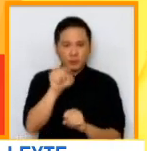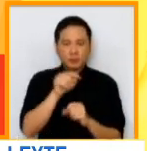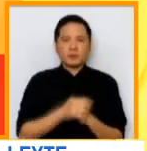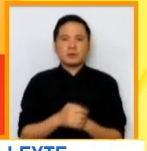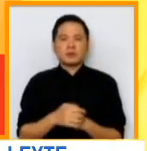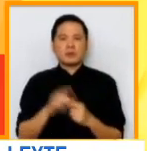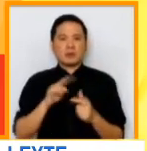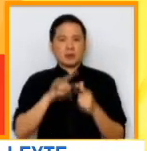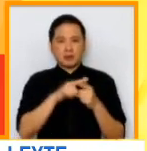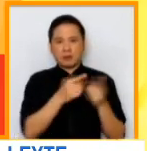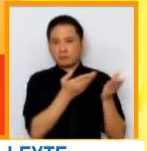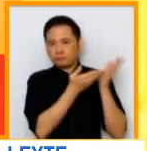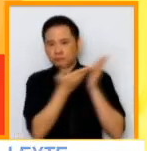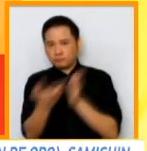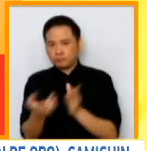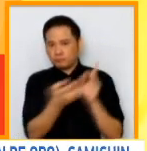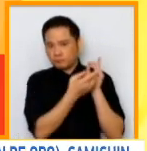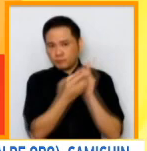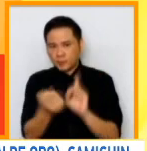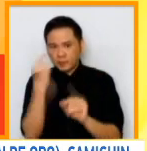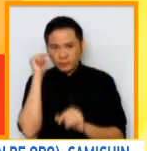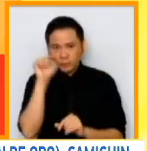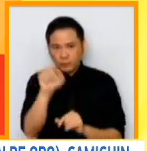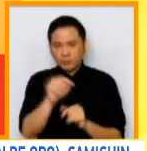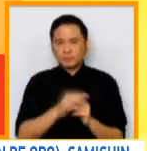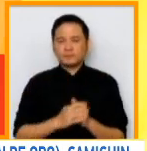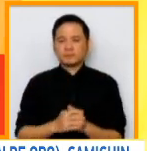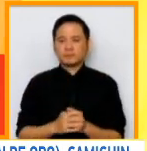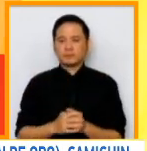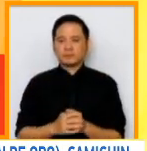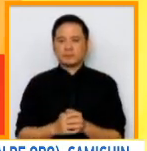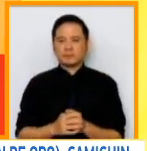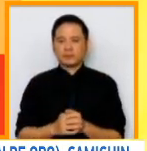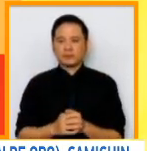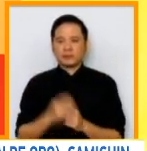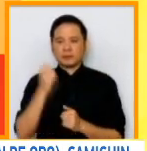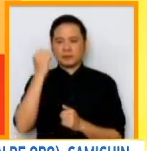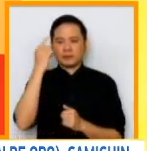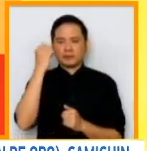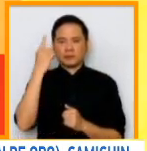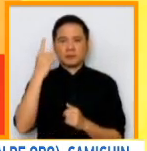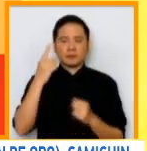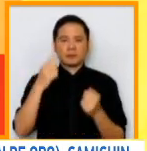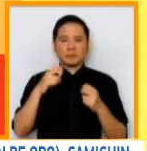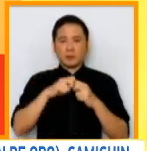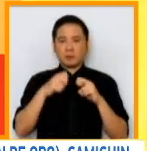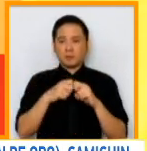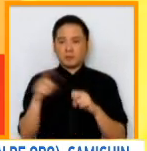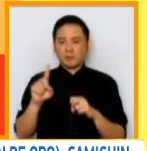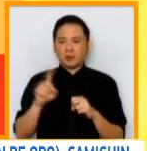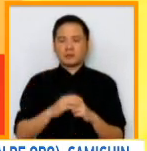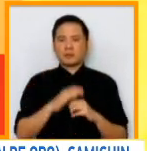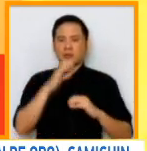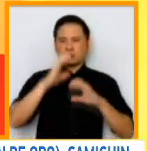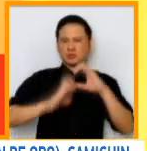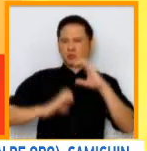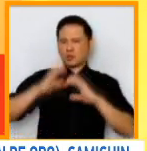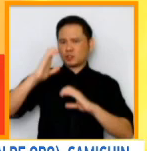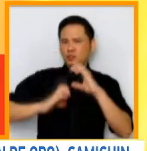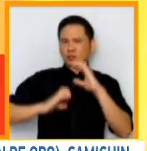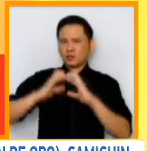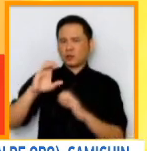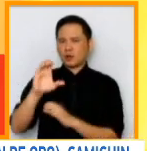inyo. Okay? Yung nalinlang lang siguro ang COA sa word na construction,